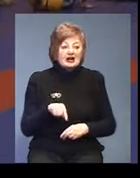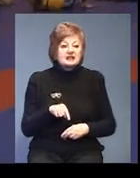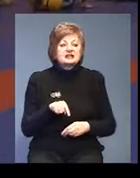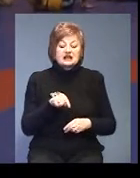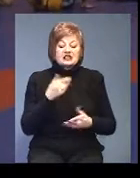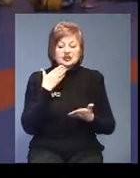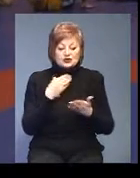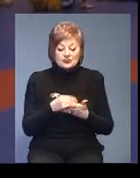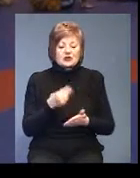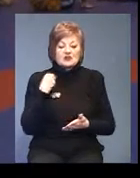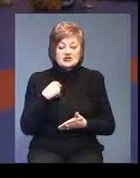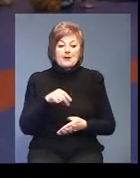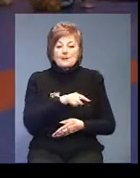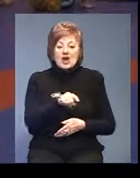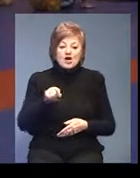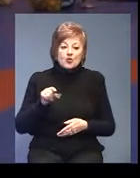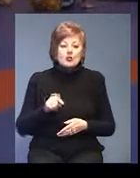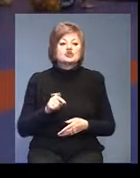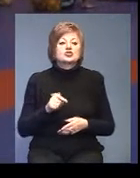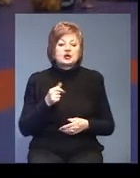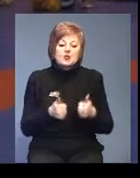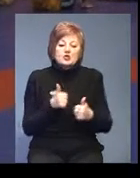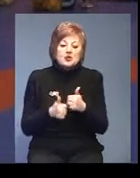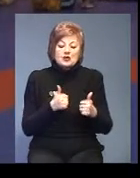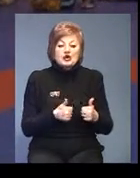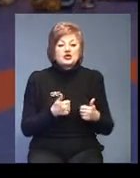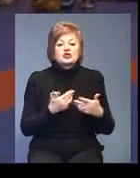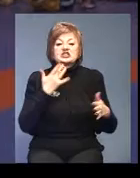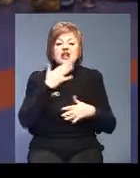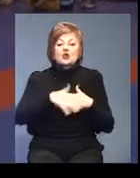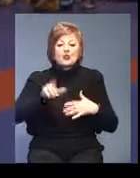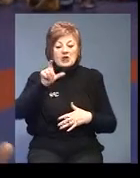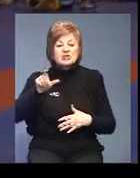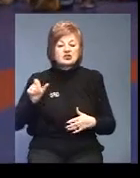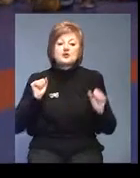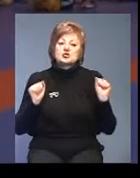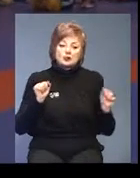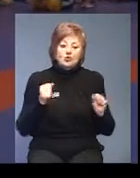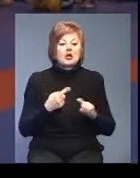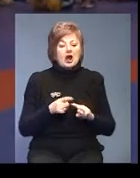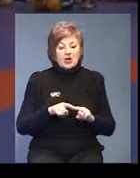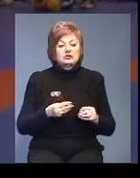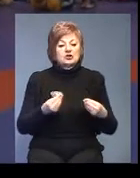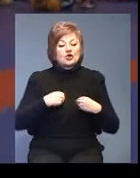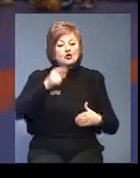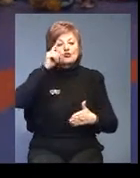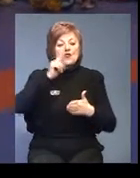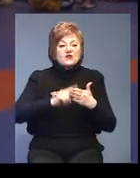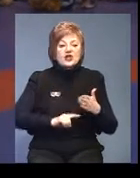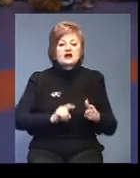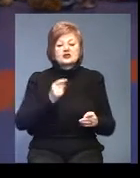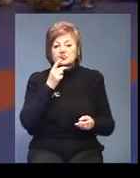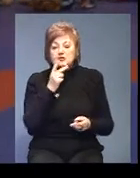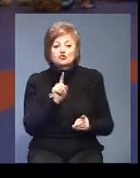своем ковре, на запорожском ковре, посоперничать с зарубежными спортсменами. Это тоже либо вселяет уверенность, либо понимаешь, что где-то не